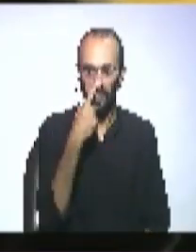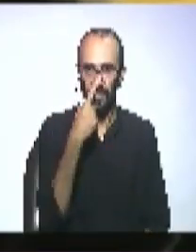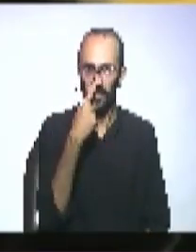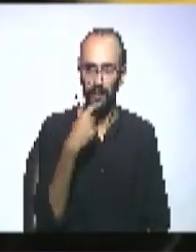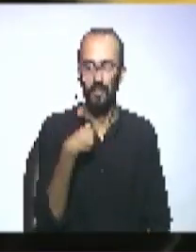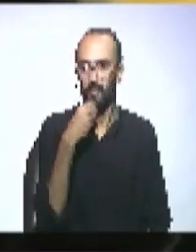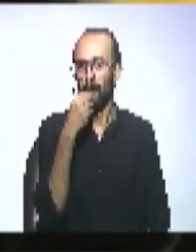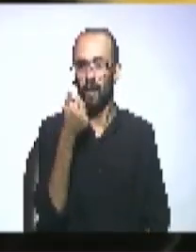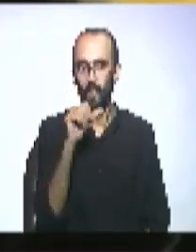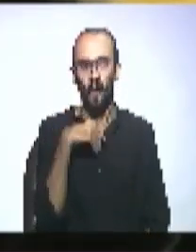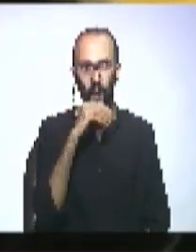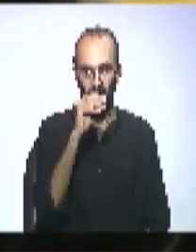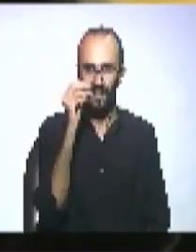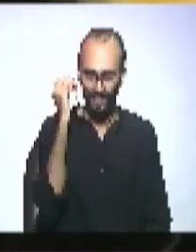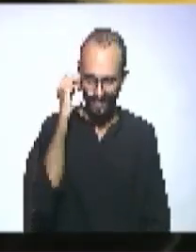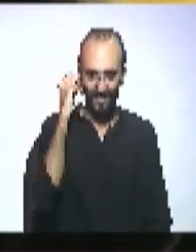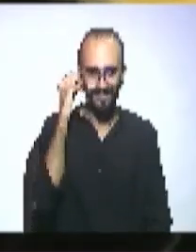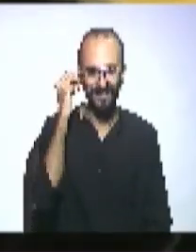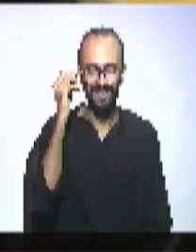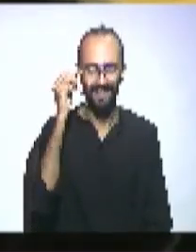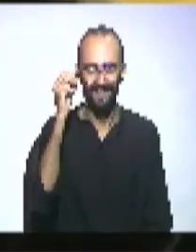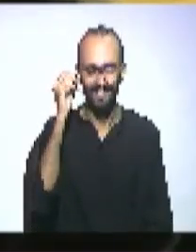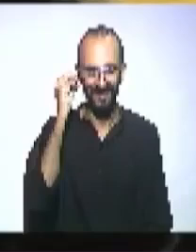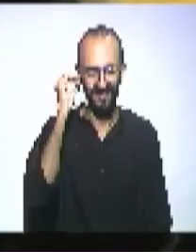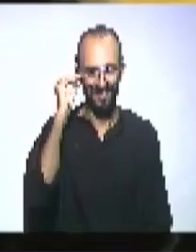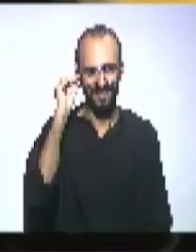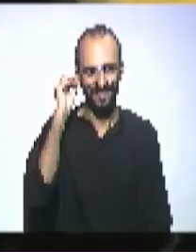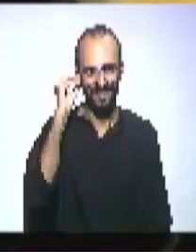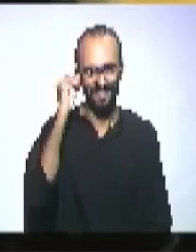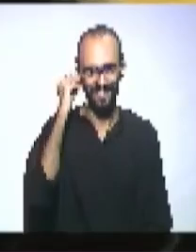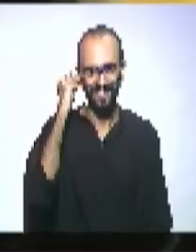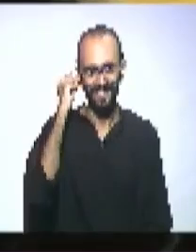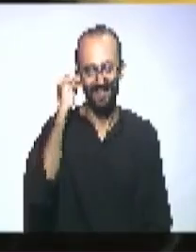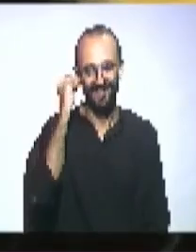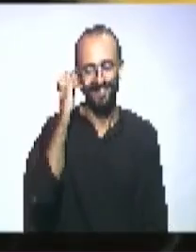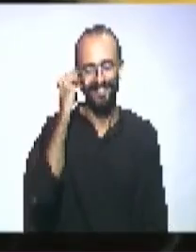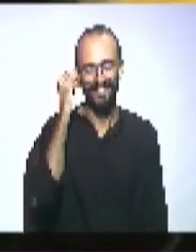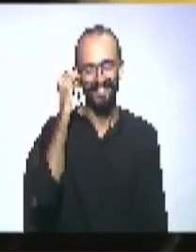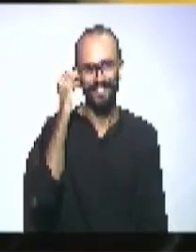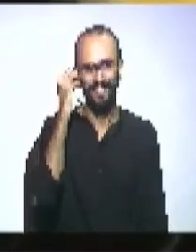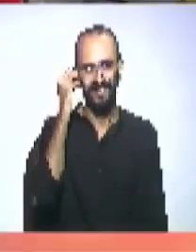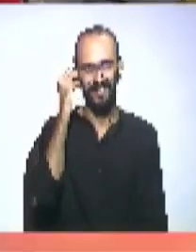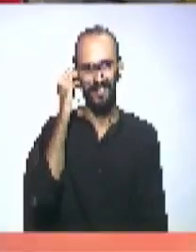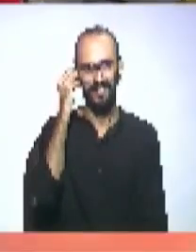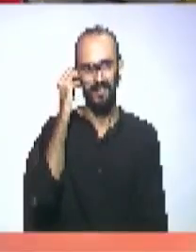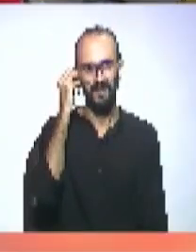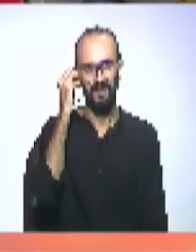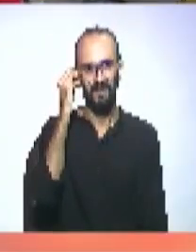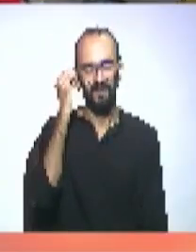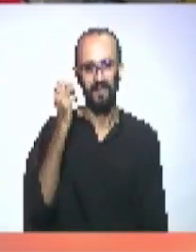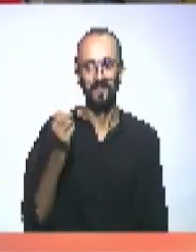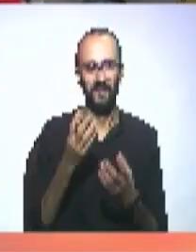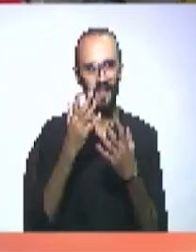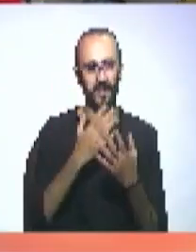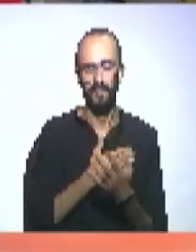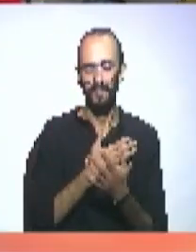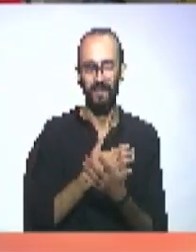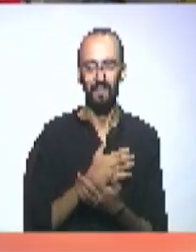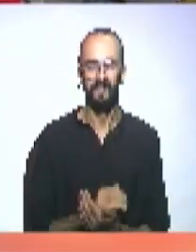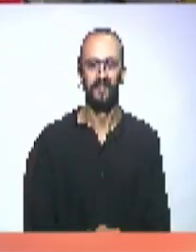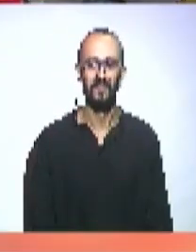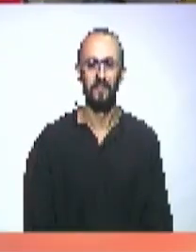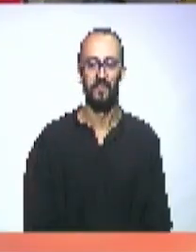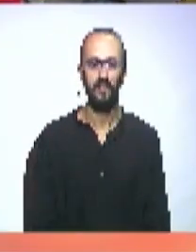ادوقه. تحت امرك. بالهنا والشفا. بالهنا والشفا. سلام يا فندم. نورتينا يا استاذه ميري. تسلم ايدك